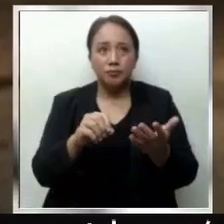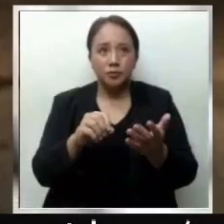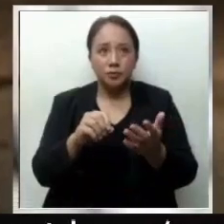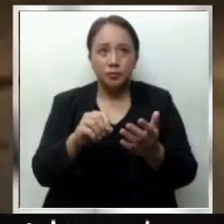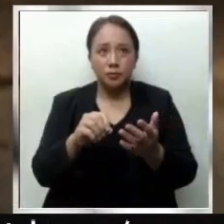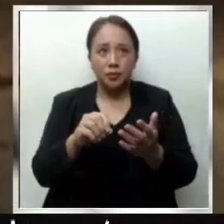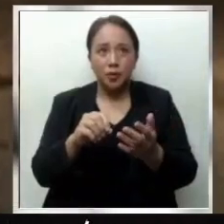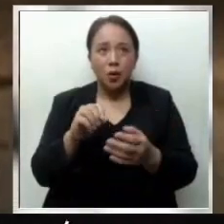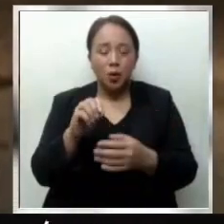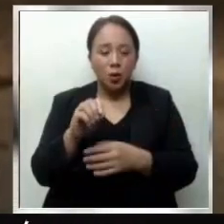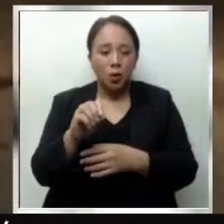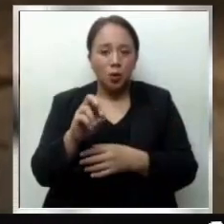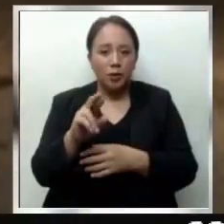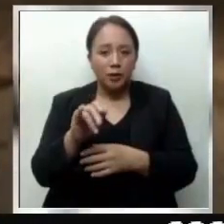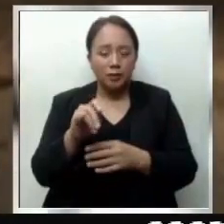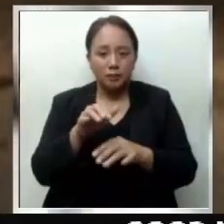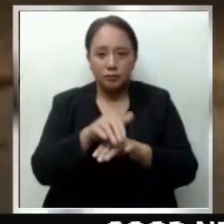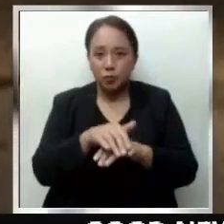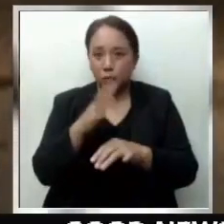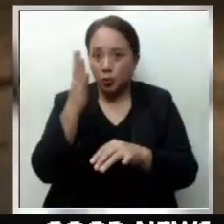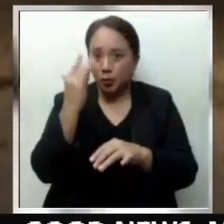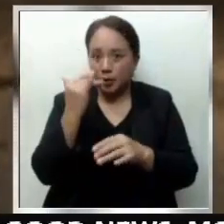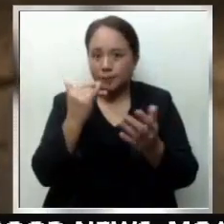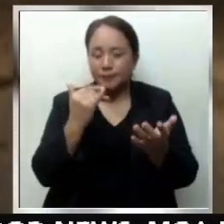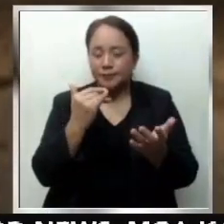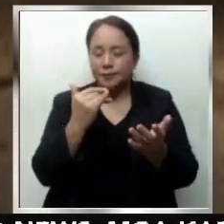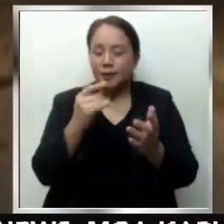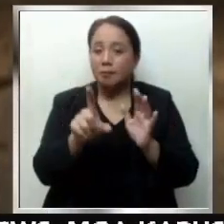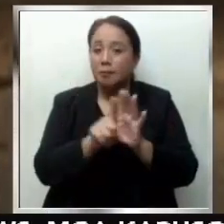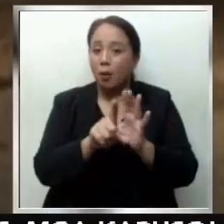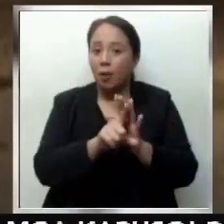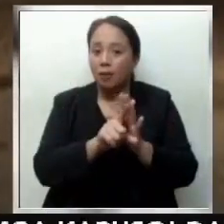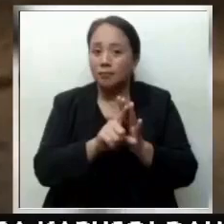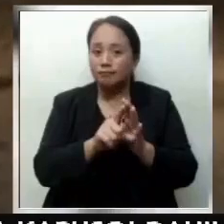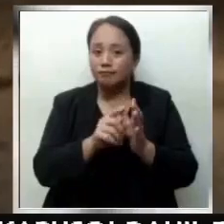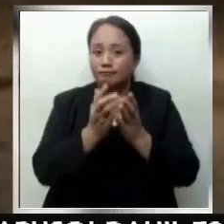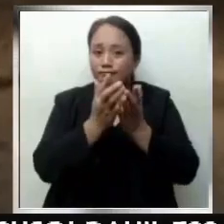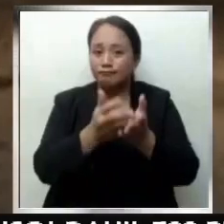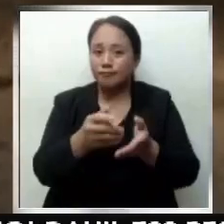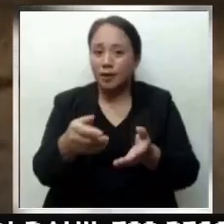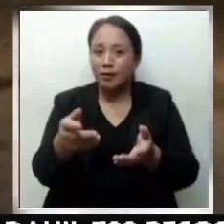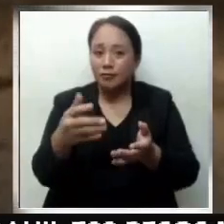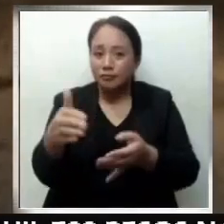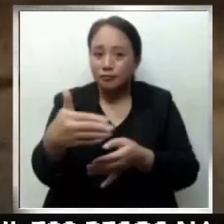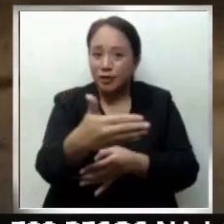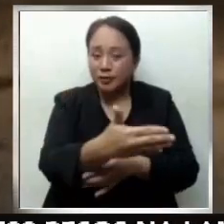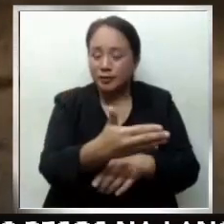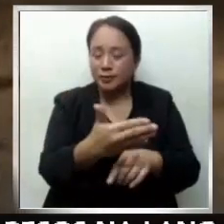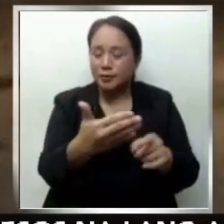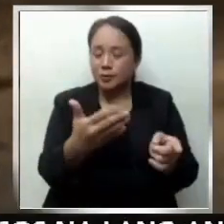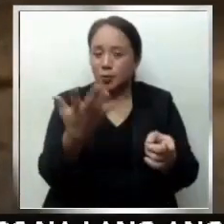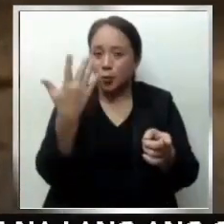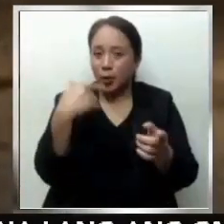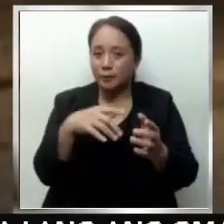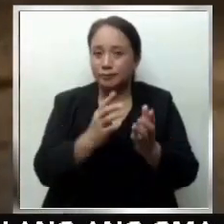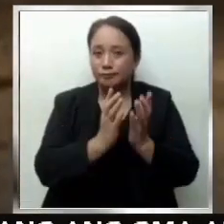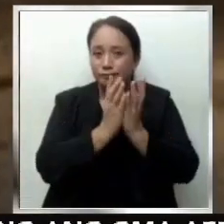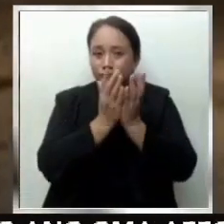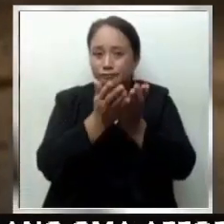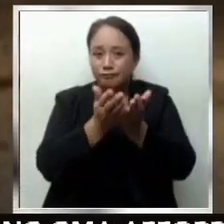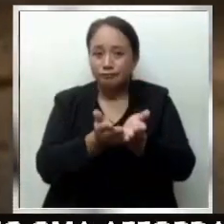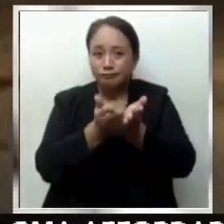pangingisda kasunod ng paglubog ng MT Princess Empress. Ang bayan ng Pola, Vicky Mel, ay